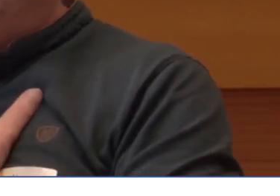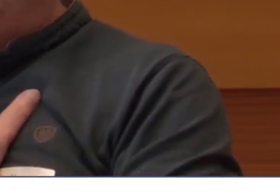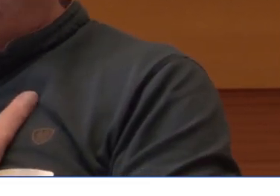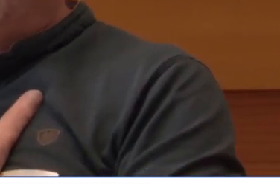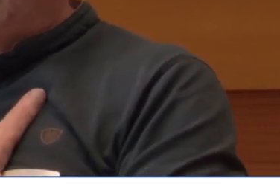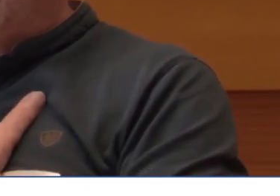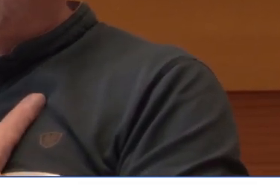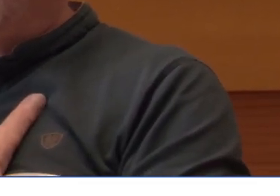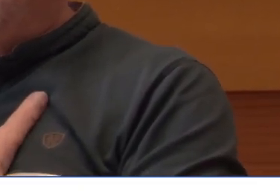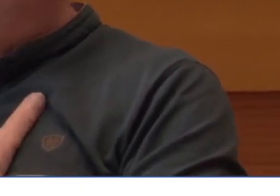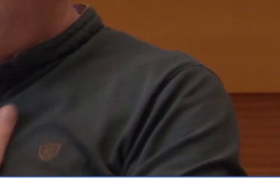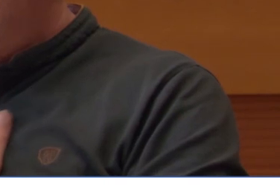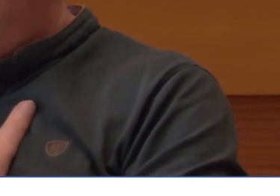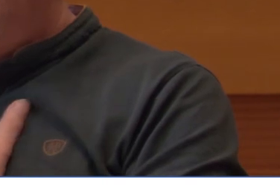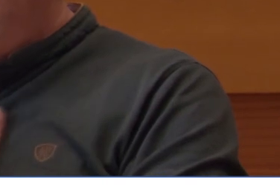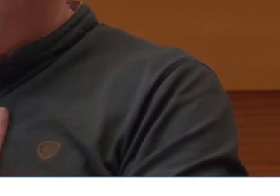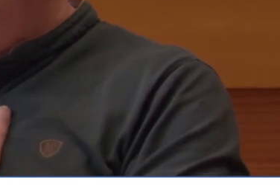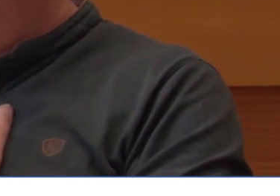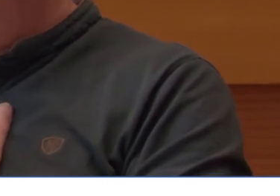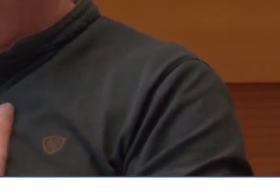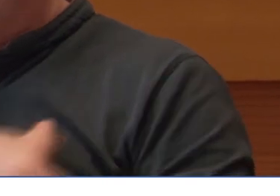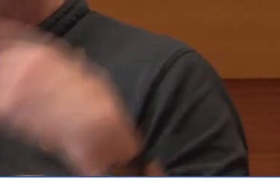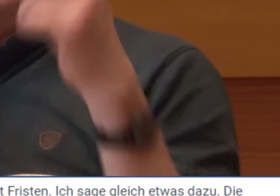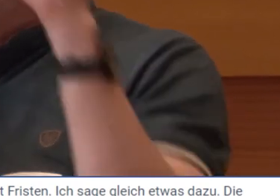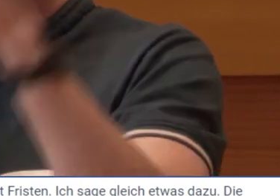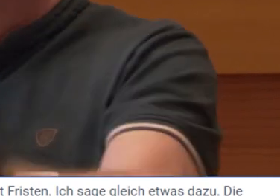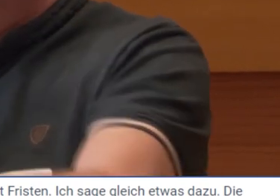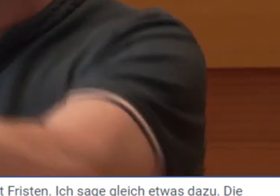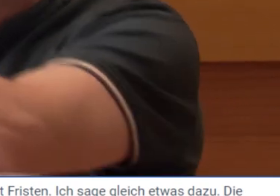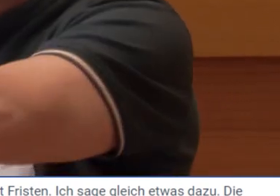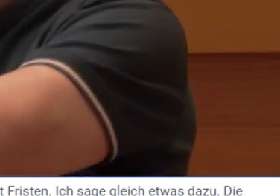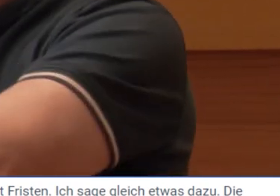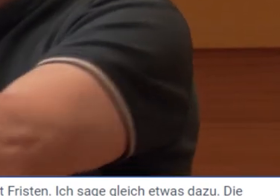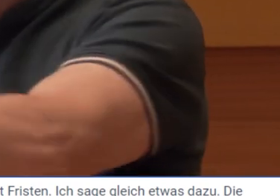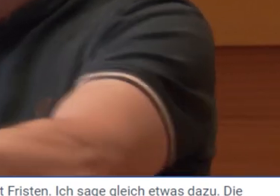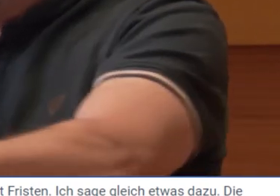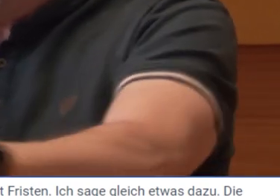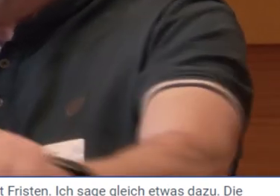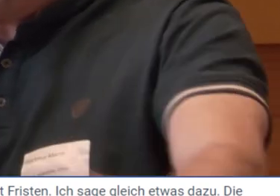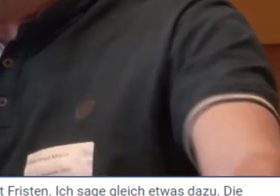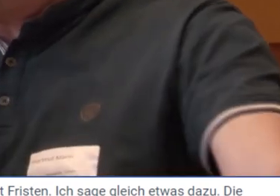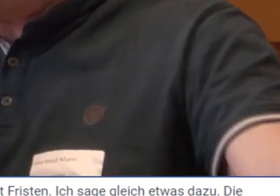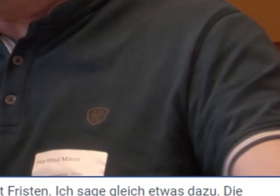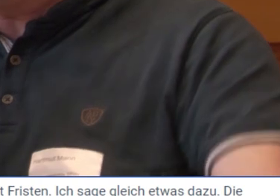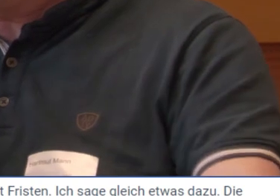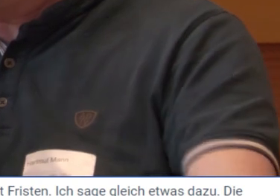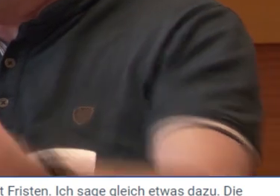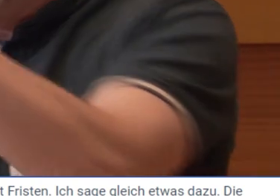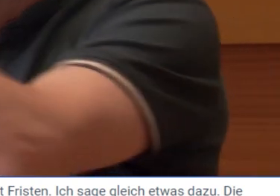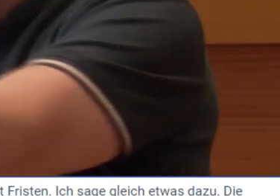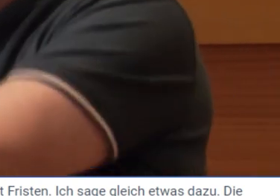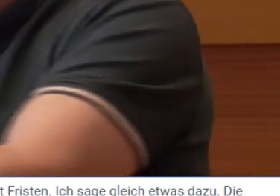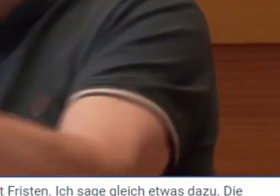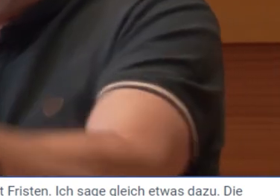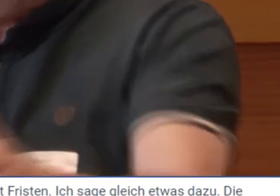von den engagierten auf der Bundesebene für die Eingliederungshilfe dass die gesagt haben SGB nein wir wollten das genauso haben so durchstrukturiert und detailliert